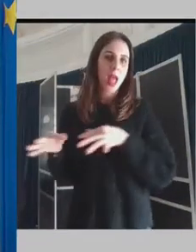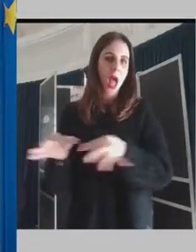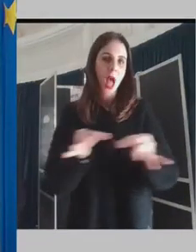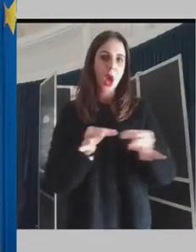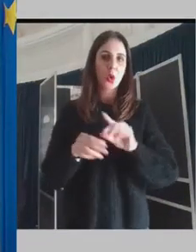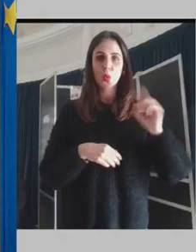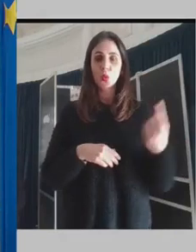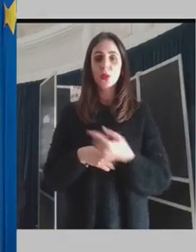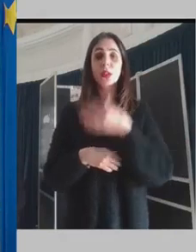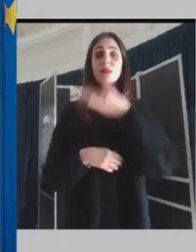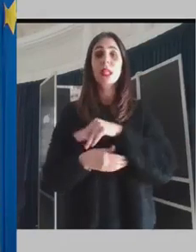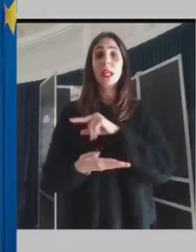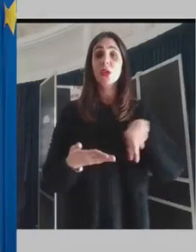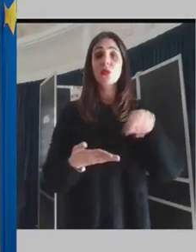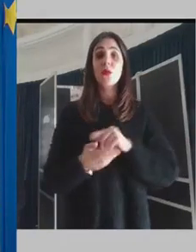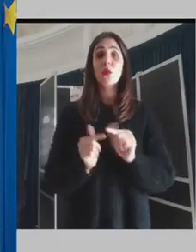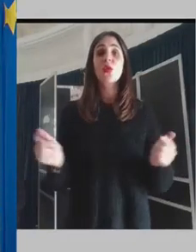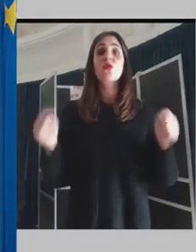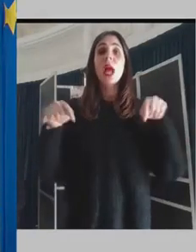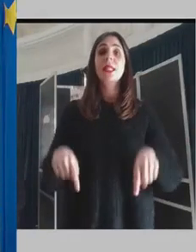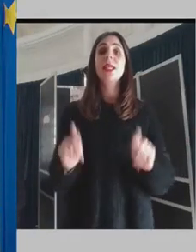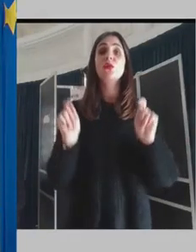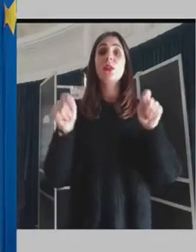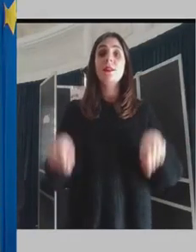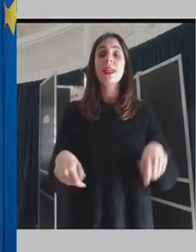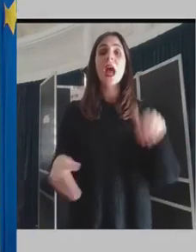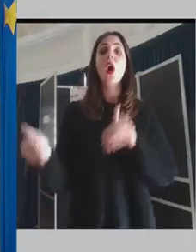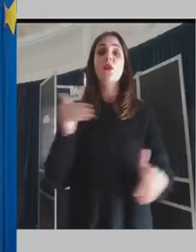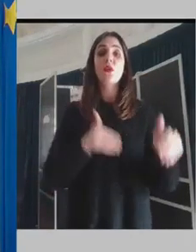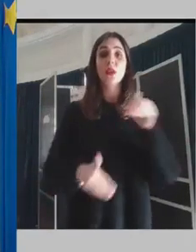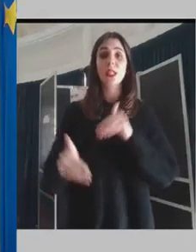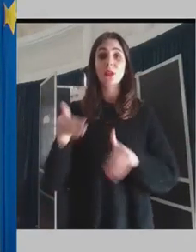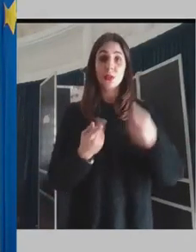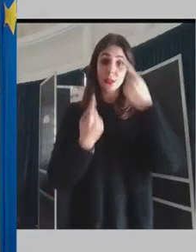voto. Allora, se prendete posto, procediamo alla votazione